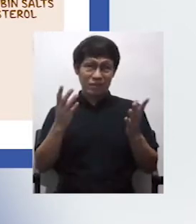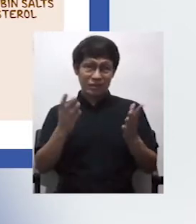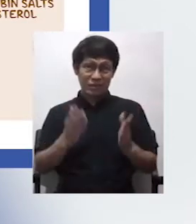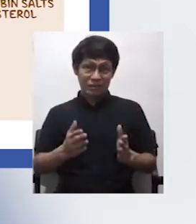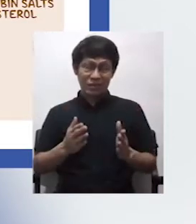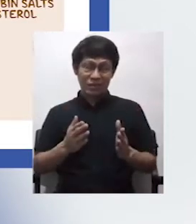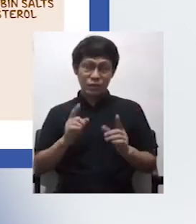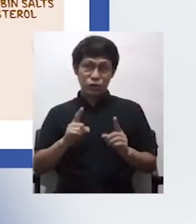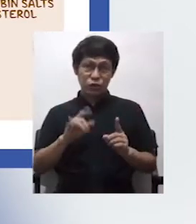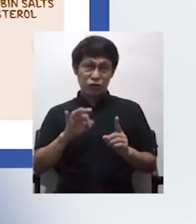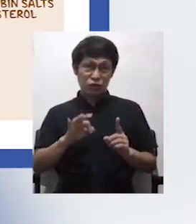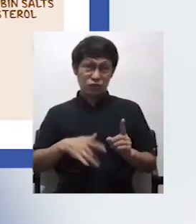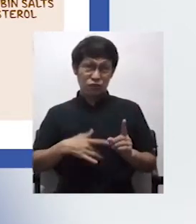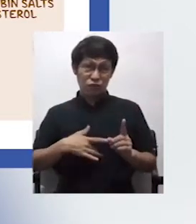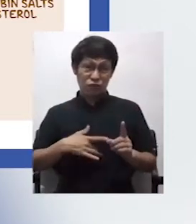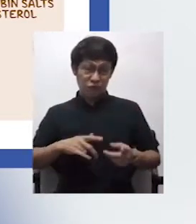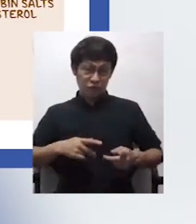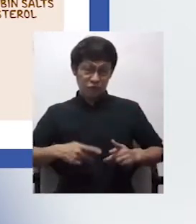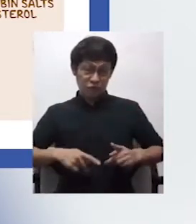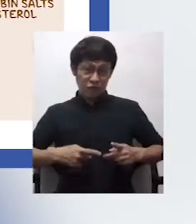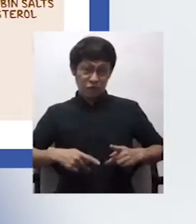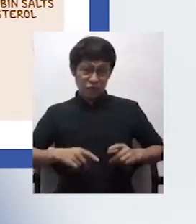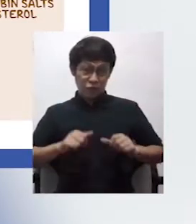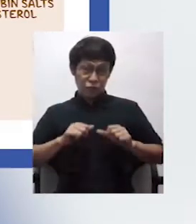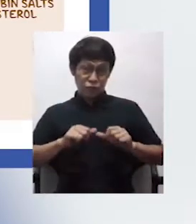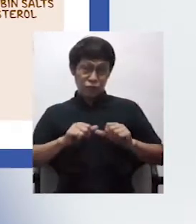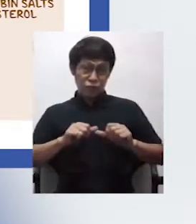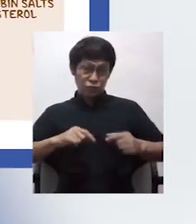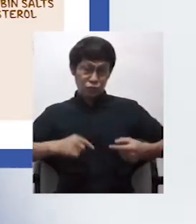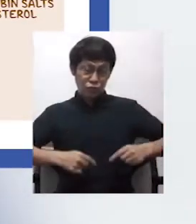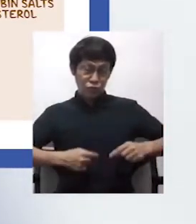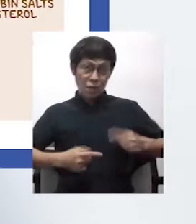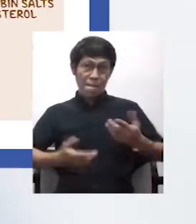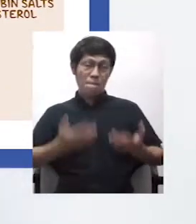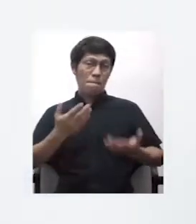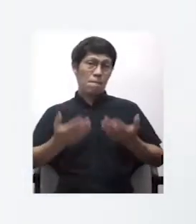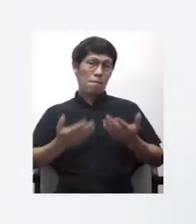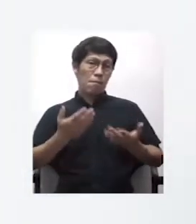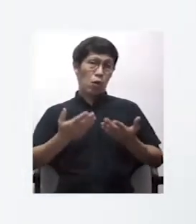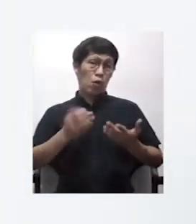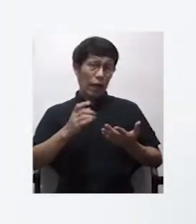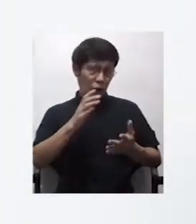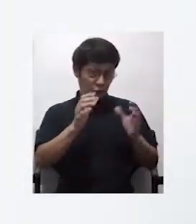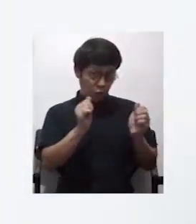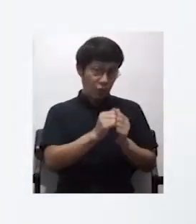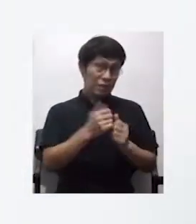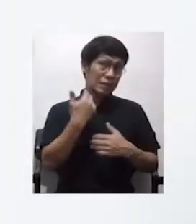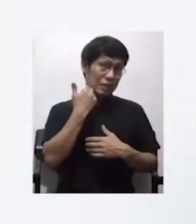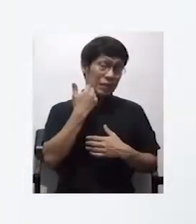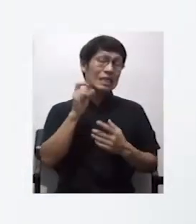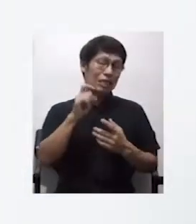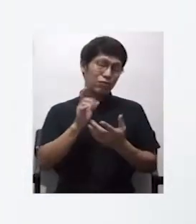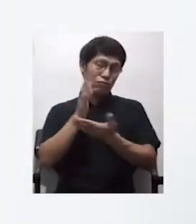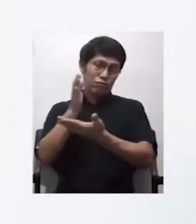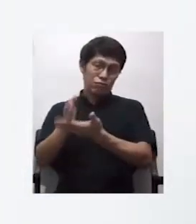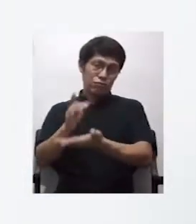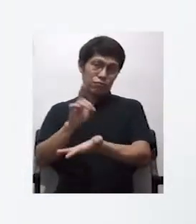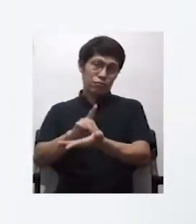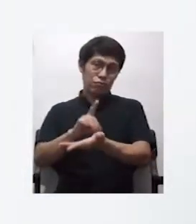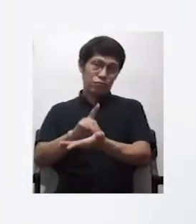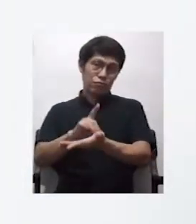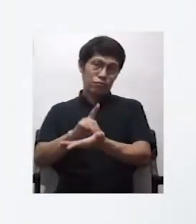sa mga buntis o kaya sa mga taong mabilis ang pagbawas nila ng timbang. Kung meron kayong nararamdaman matindi sakit ng